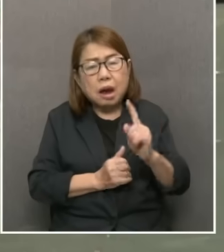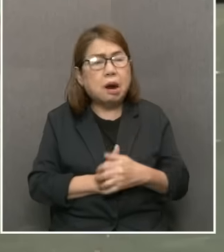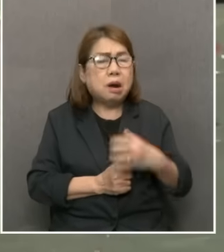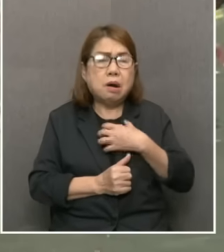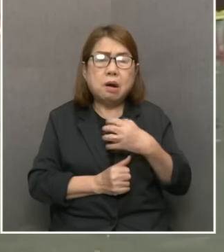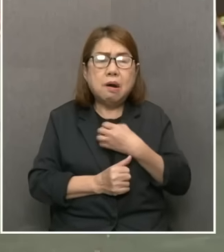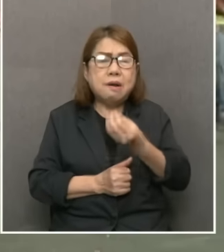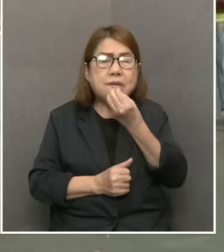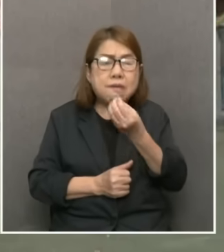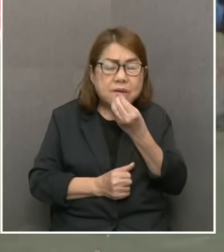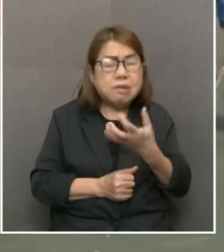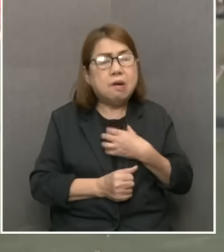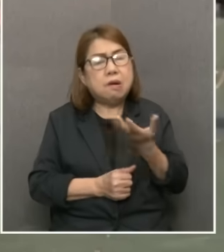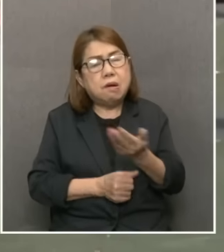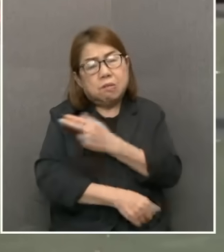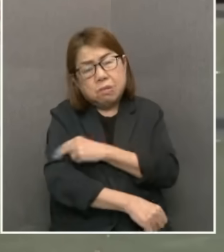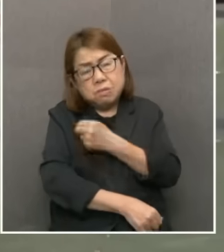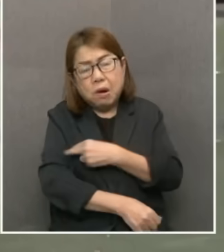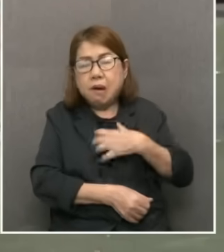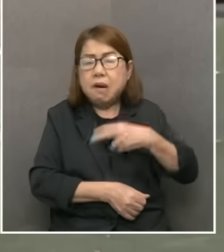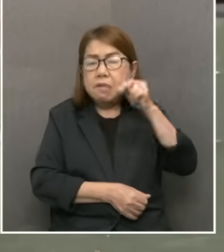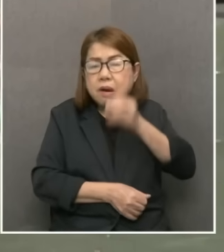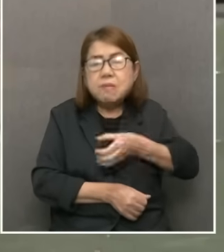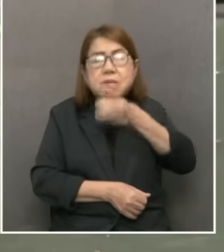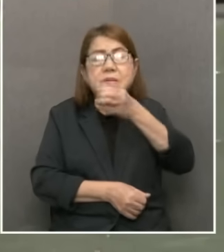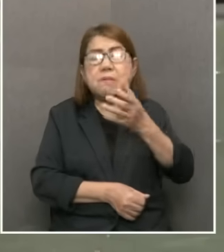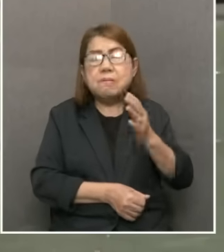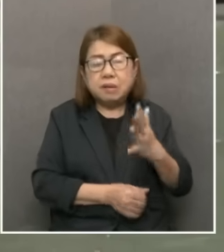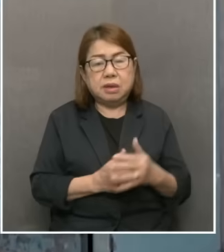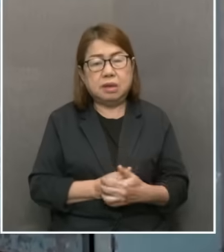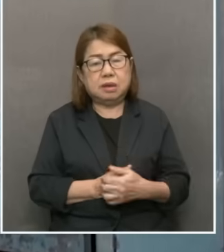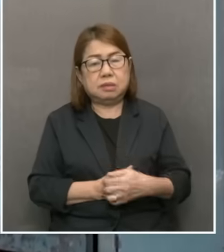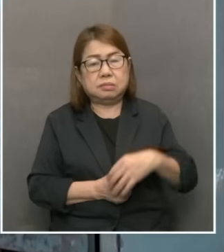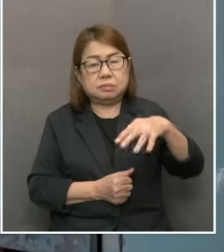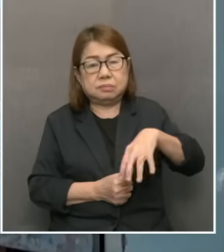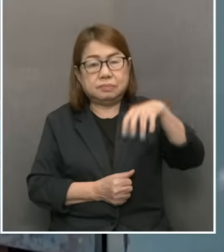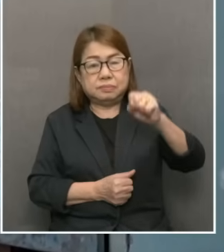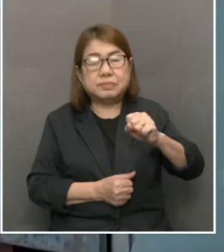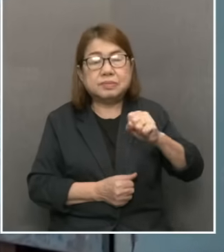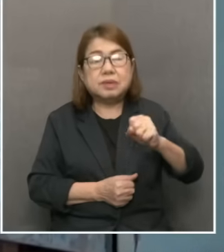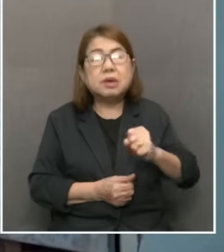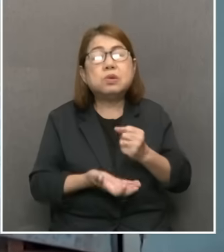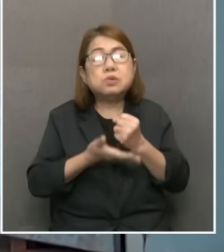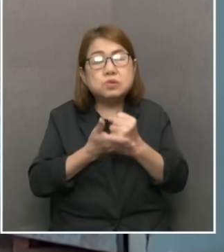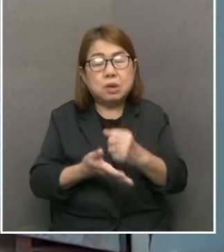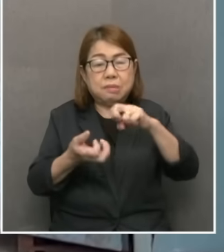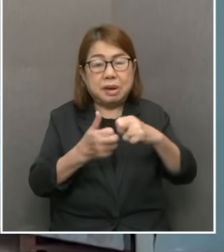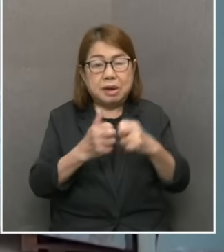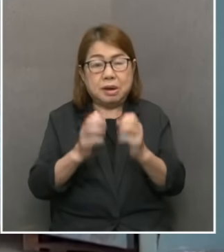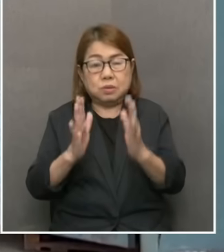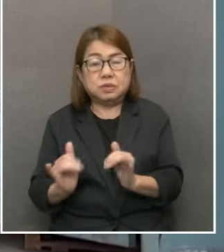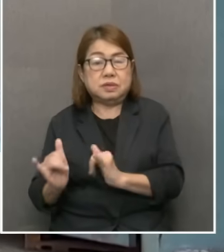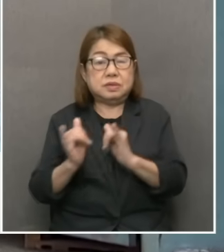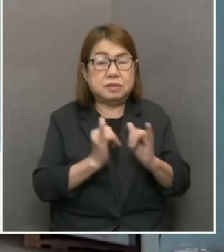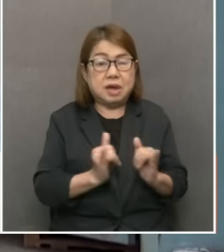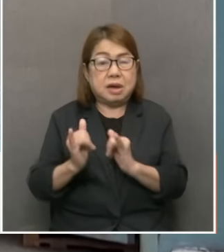และการรักษาพยาบาลค่ะสำนักงานบรรเทาทุกข์และจัดหางานของสหประชาชาติสำหรับผู้ลี้ภัยปาเลสไ